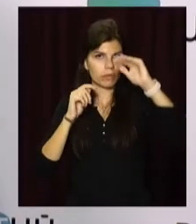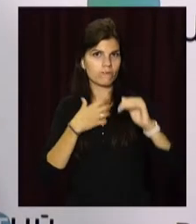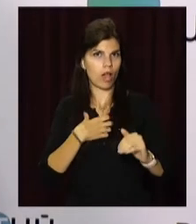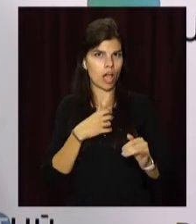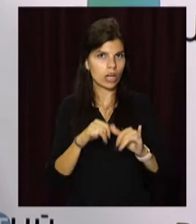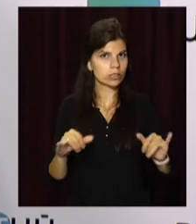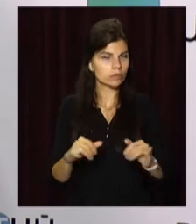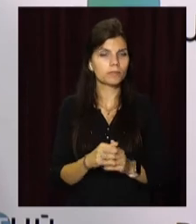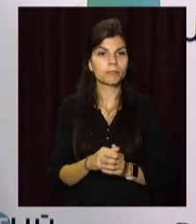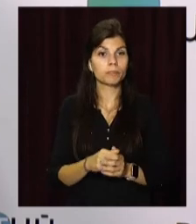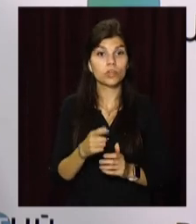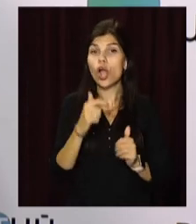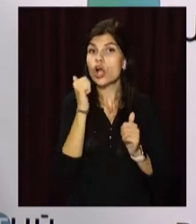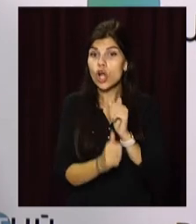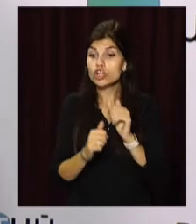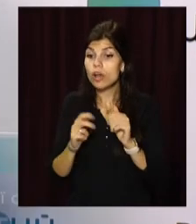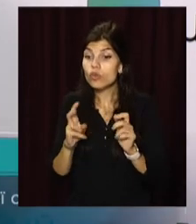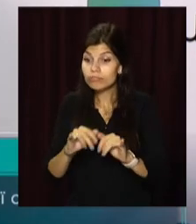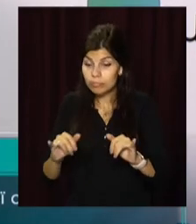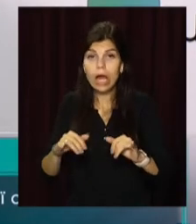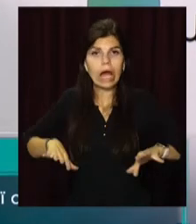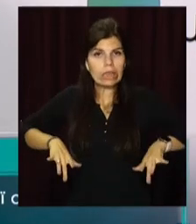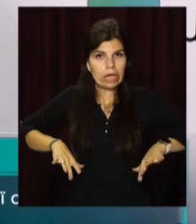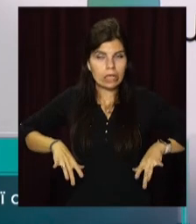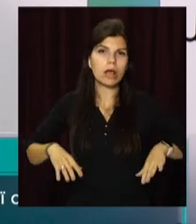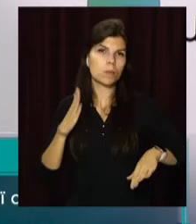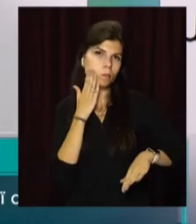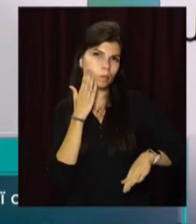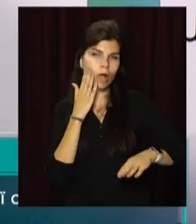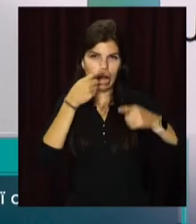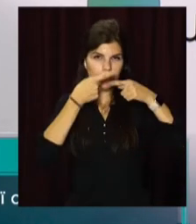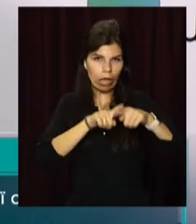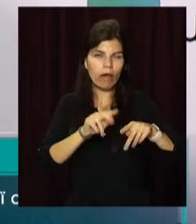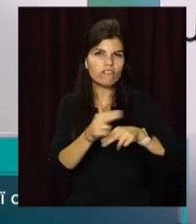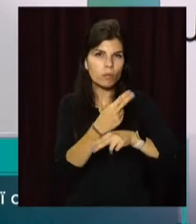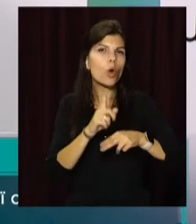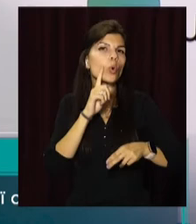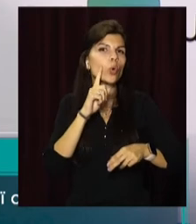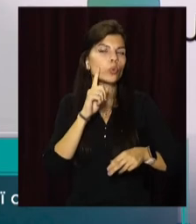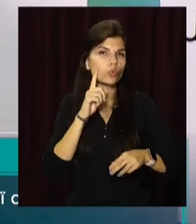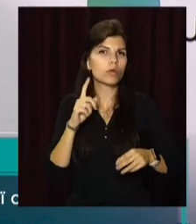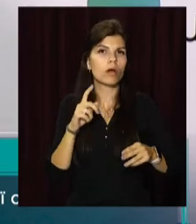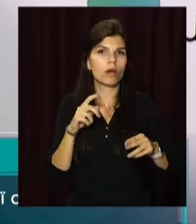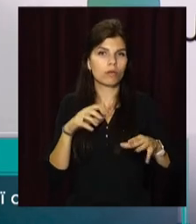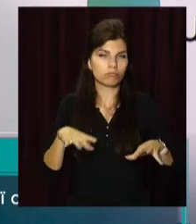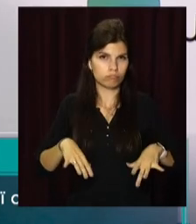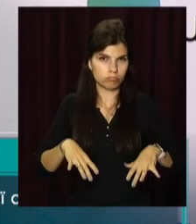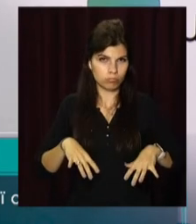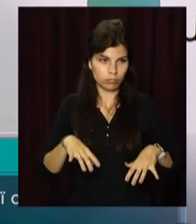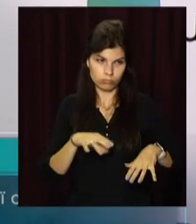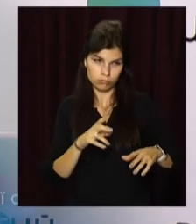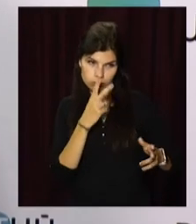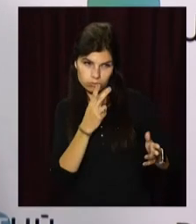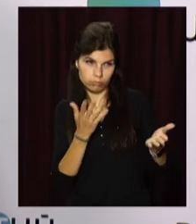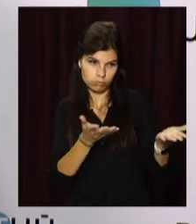ліг. Своїм розвитком кожен тренер строїть свій тренувальний процес, методику виховання юних футболістів по-різному. Але